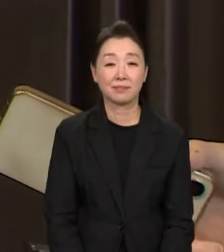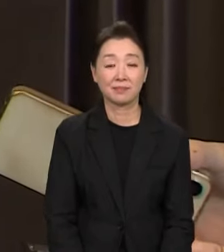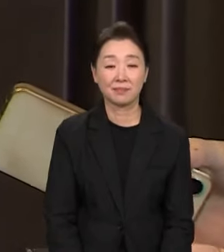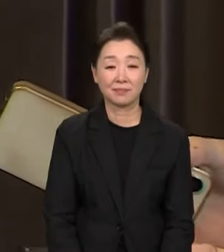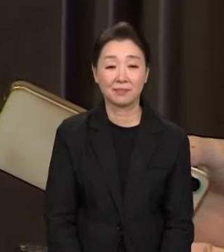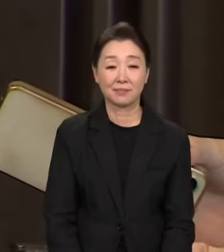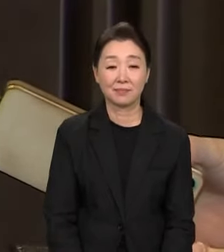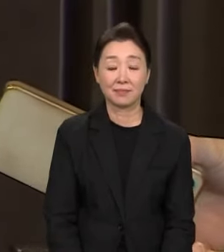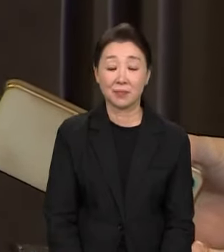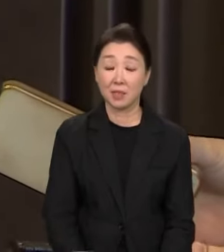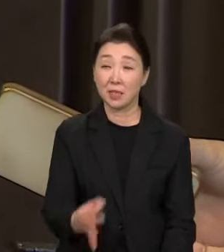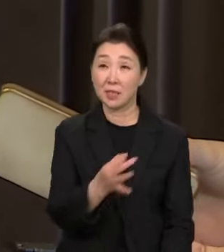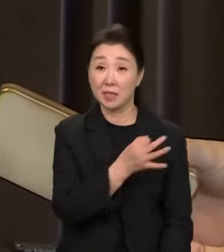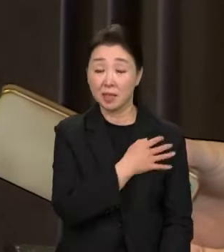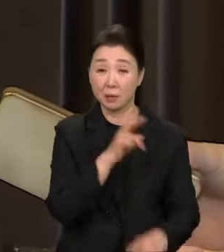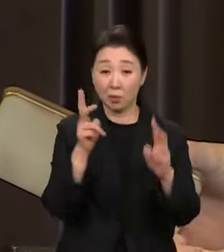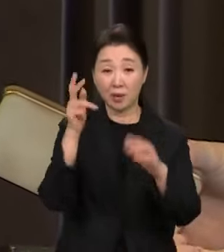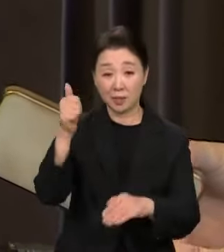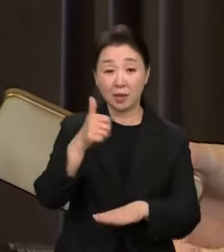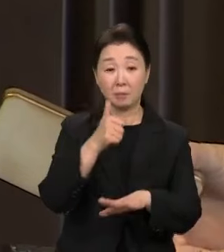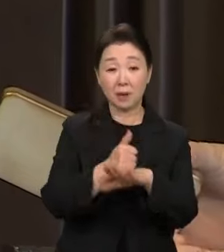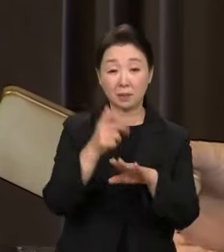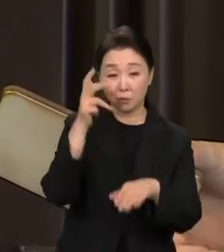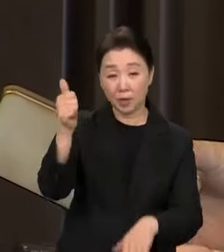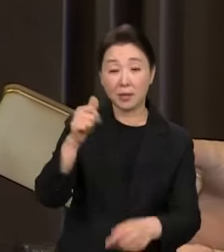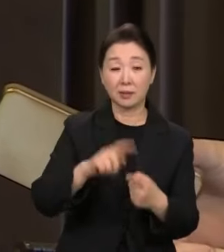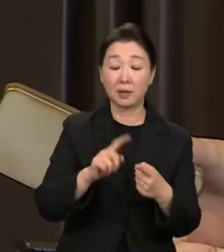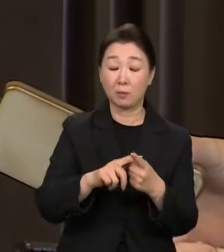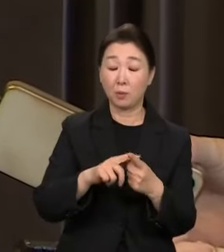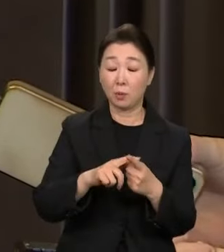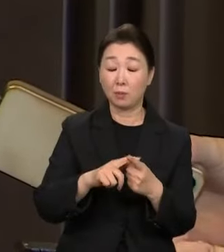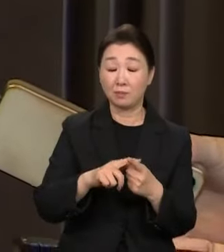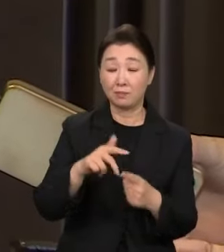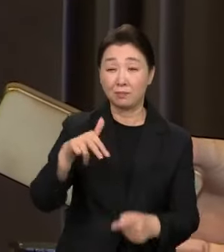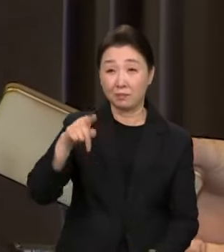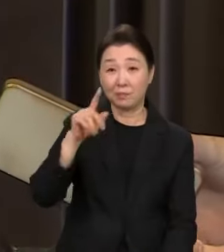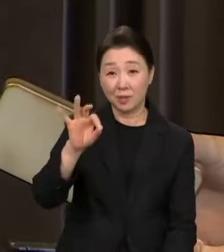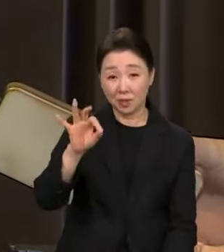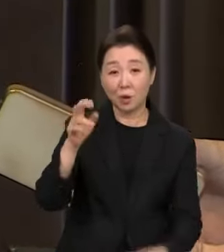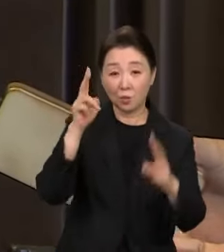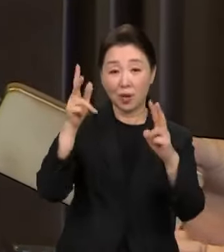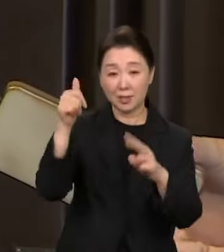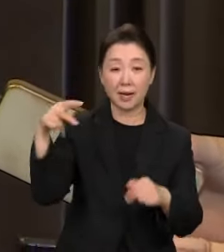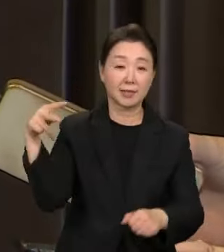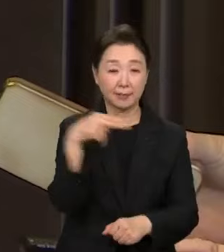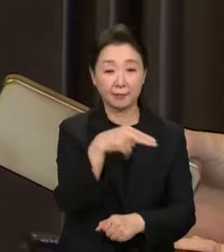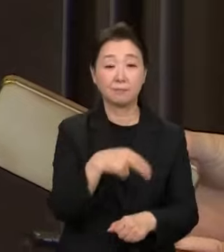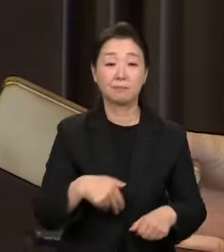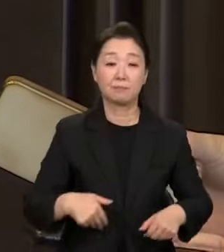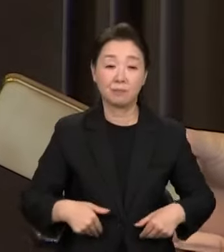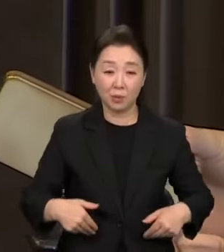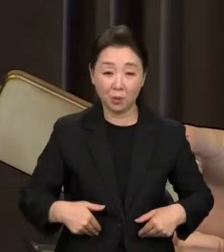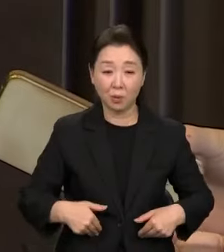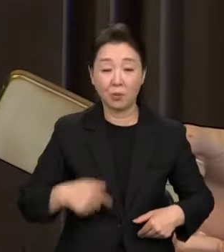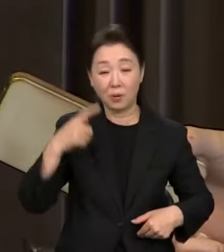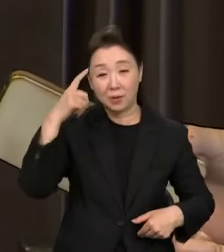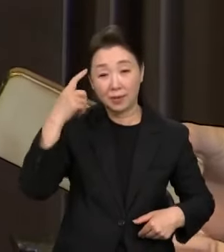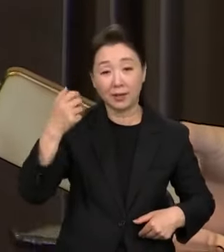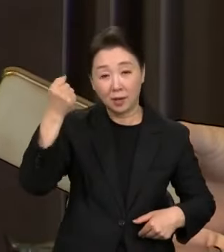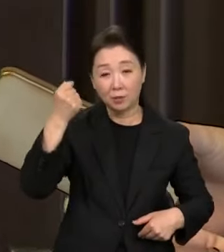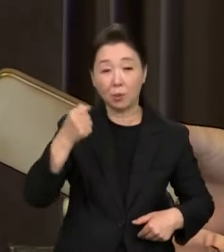재벌 회장의 마지막 회장으로서 정씨 집안의 회장을 끝내야 되는 그 생각을